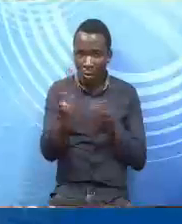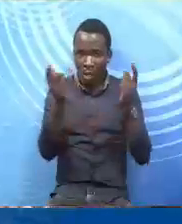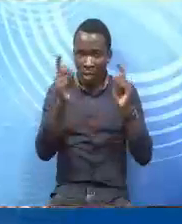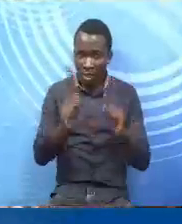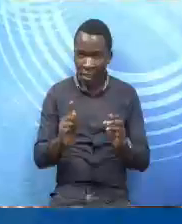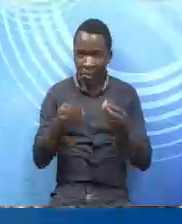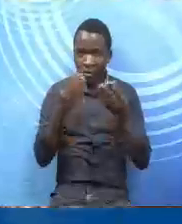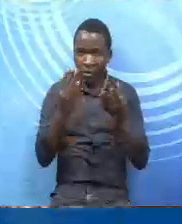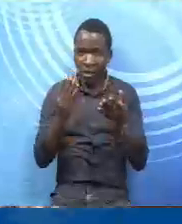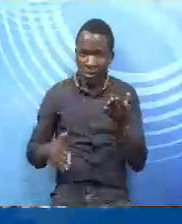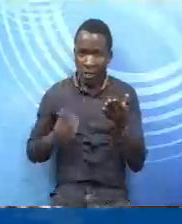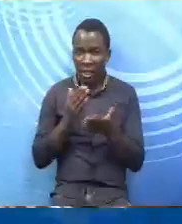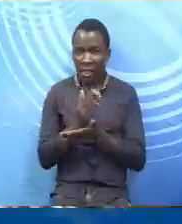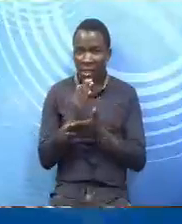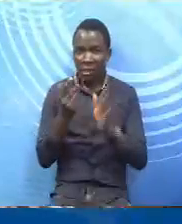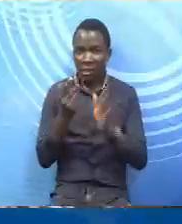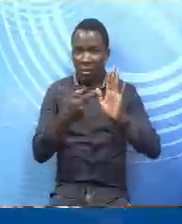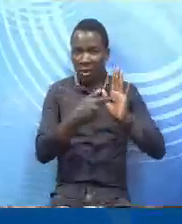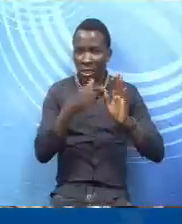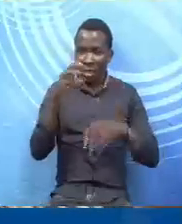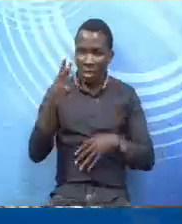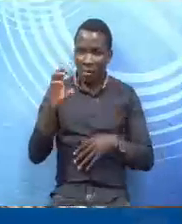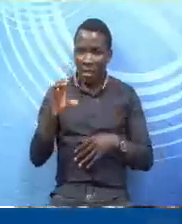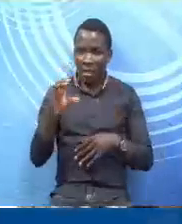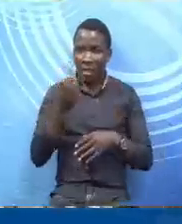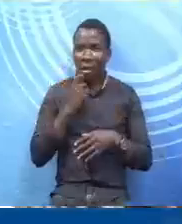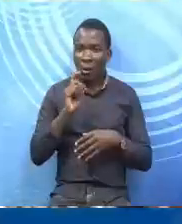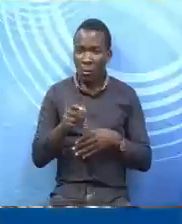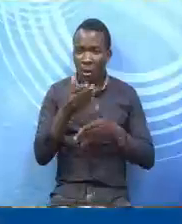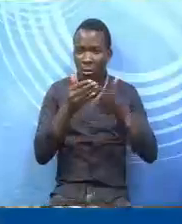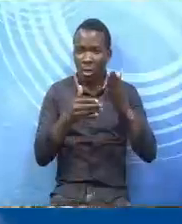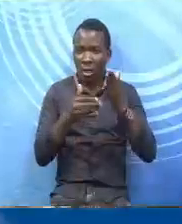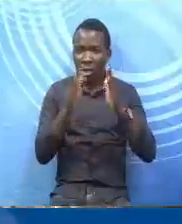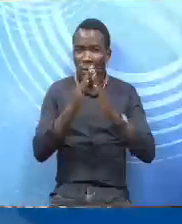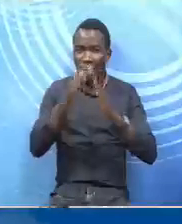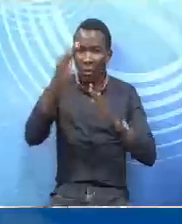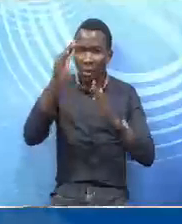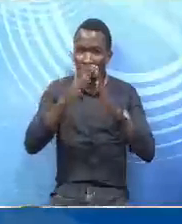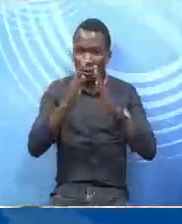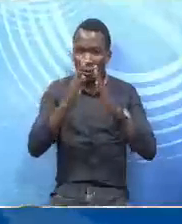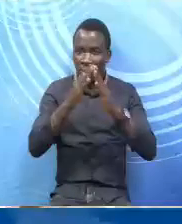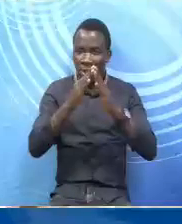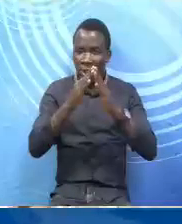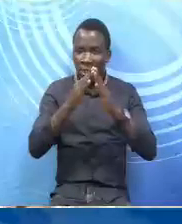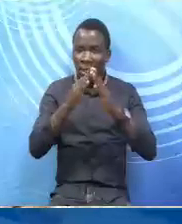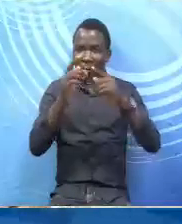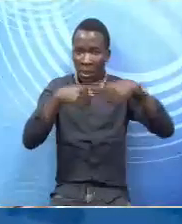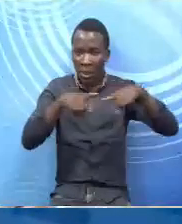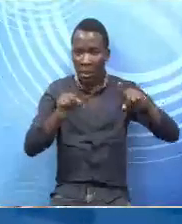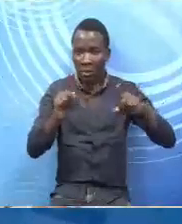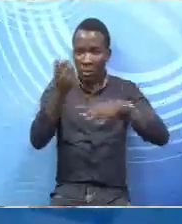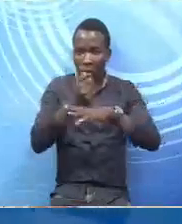uburenganzira tumwerekera tuwareta akwiye kuba yubaka mu mujyi ntabwo ari ugushinga ibiti nk'uko yari yabikoze ariko